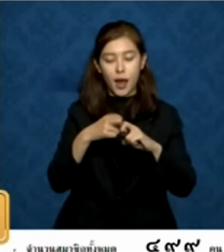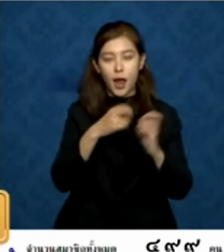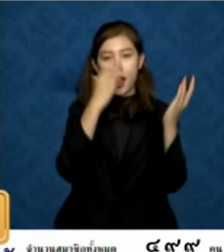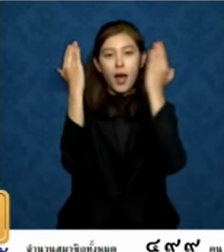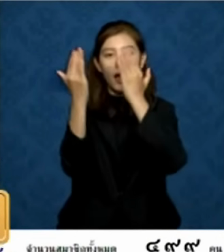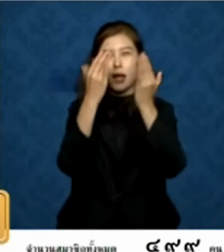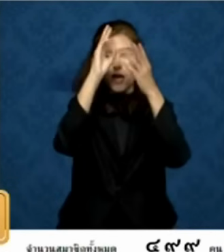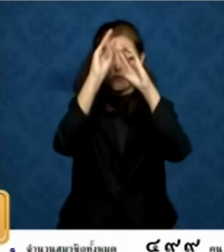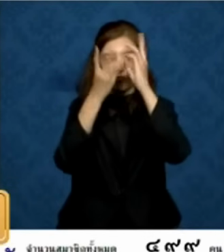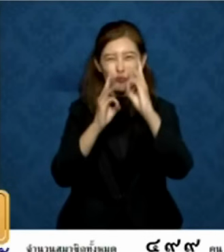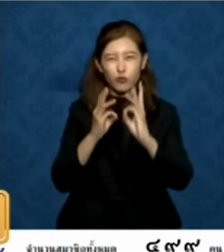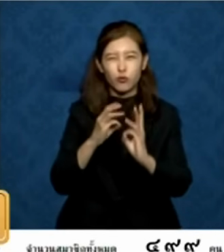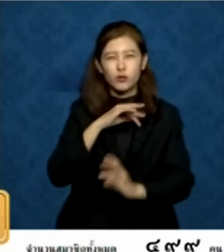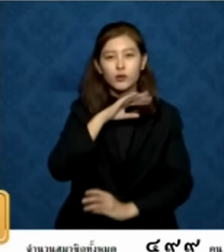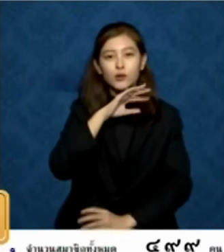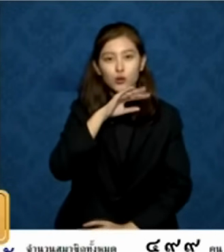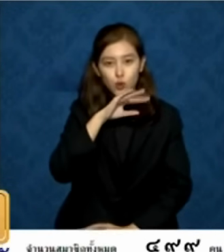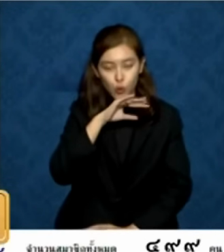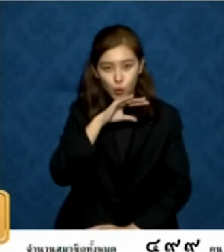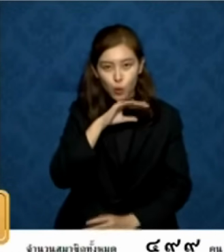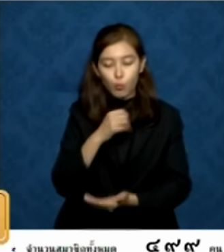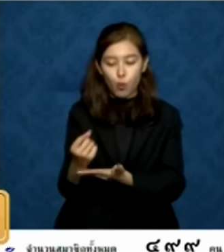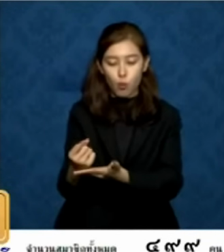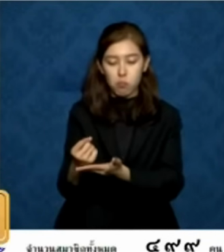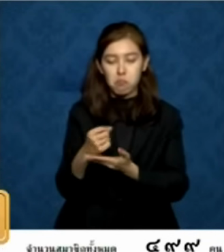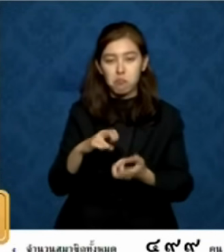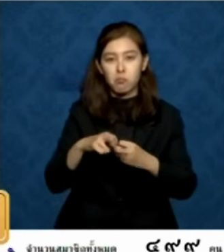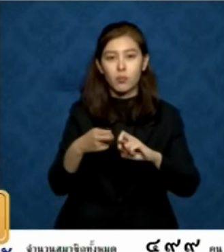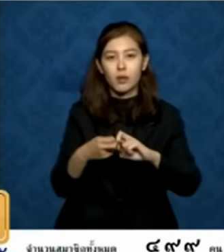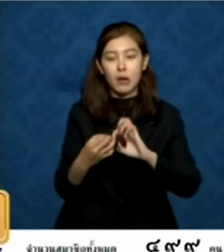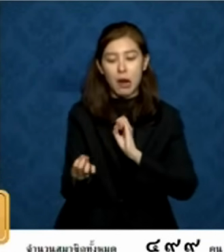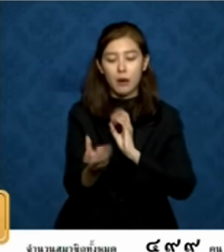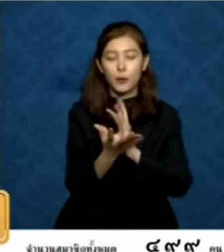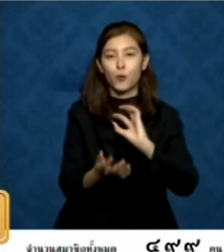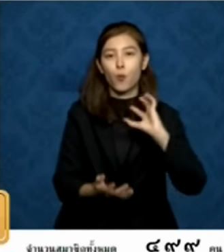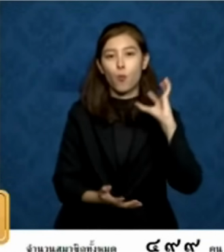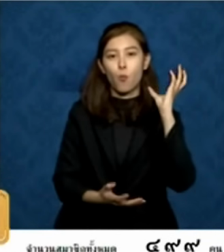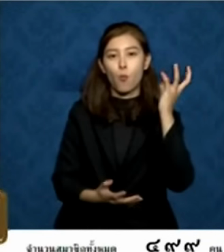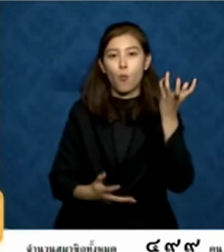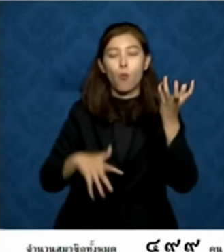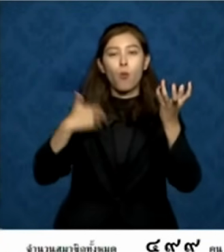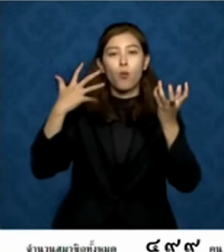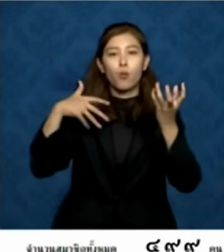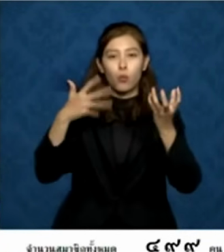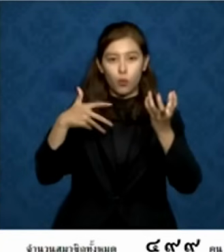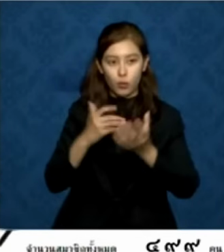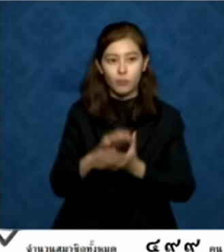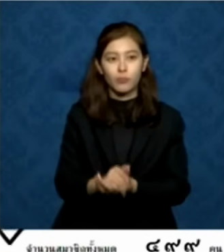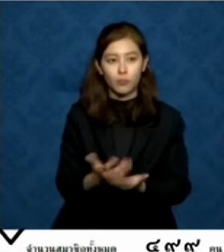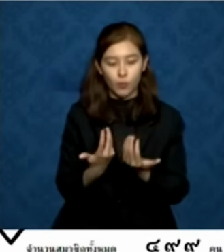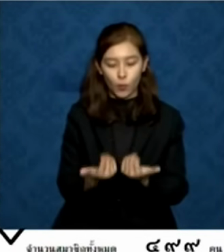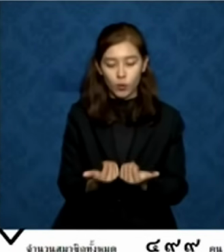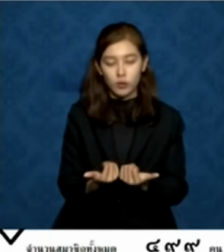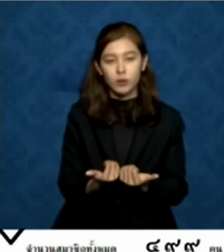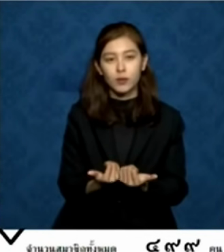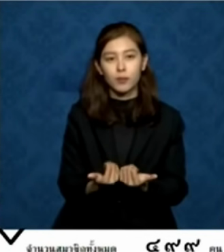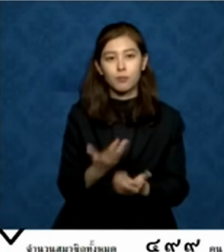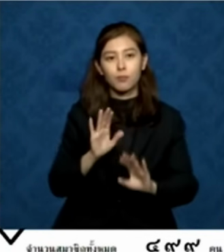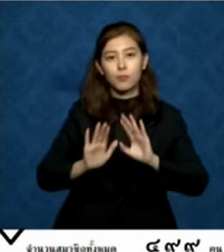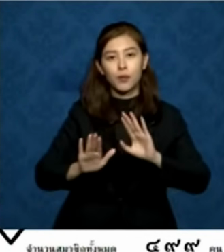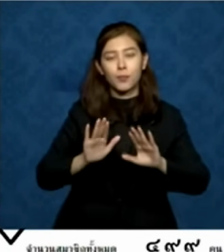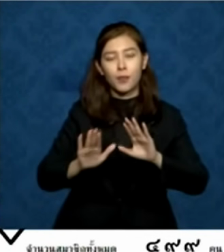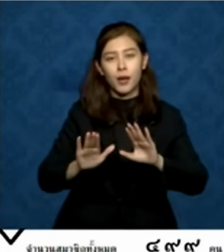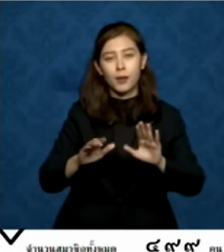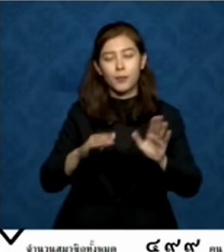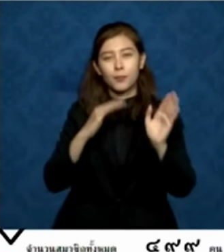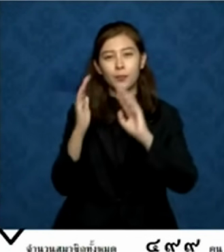าศโดยมีเป้าหมายการปล่อยก๊าซเรือนกระจกรวมลดลง45ล้านตันคาร์บอนไ